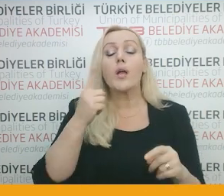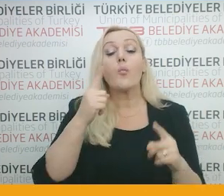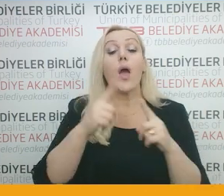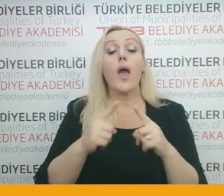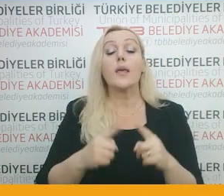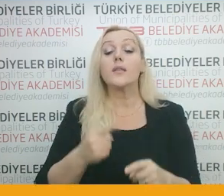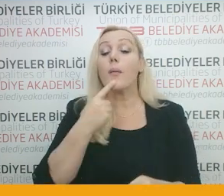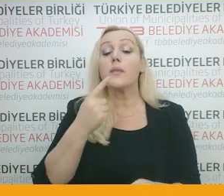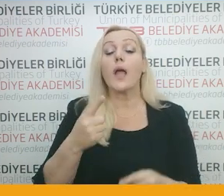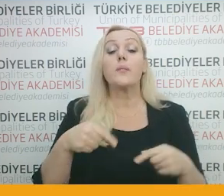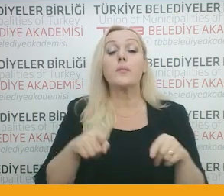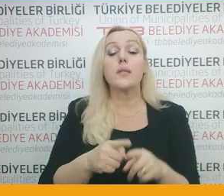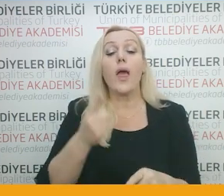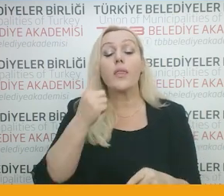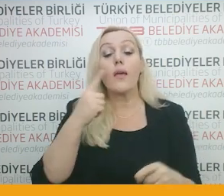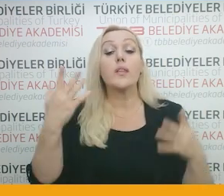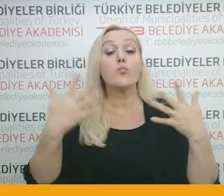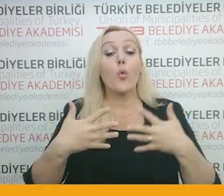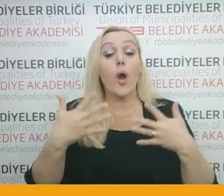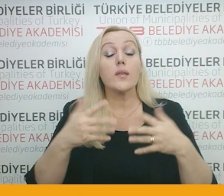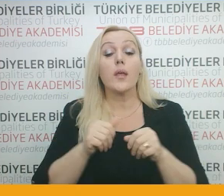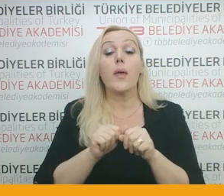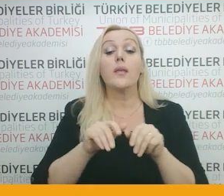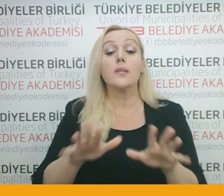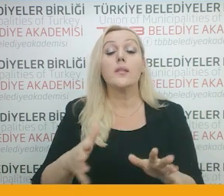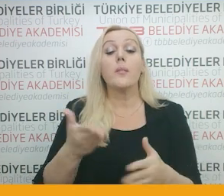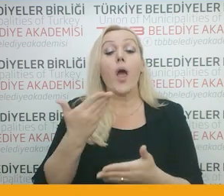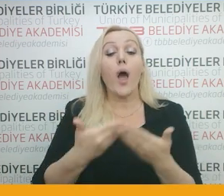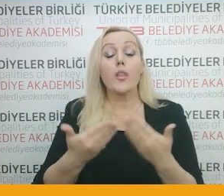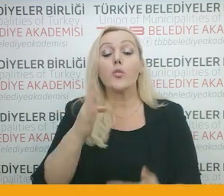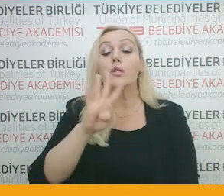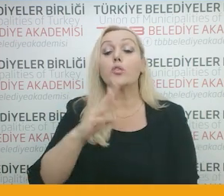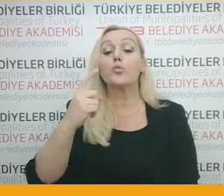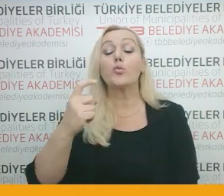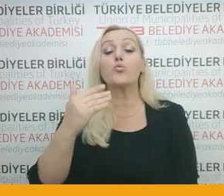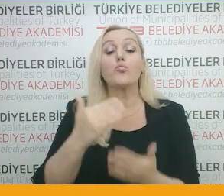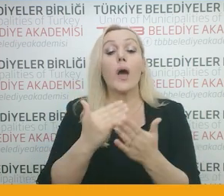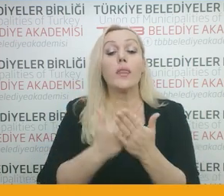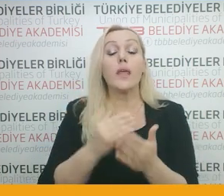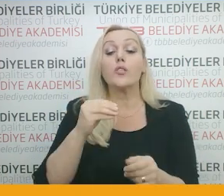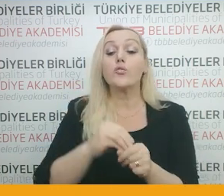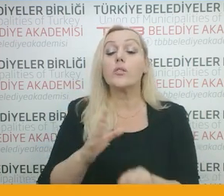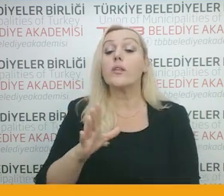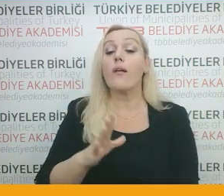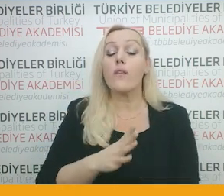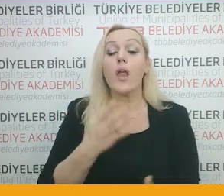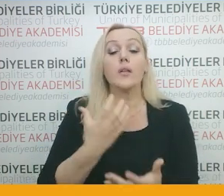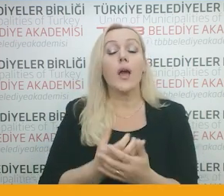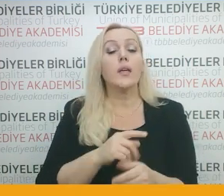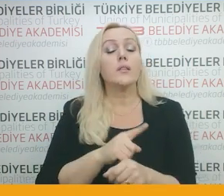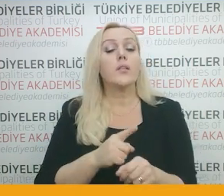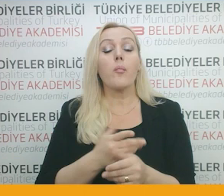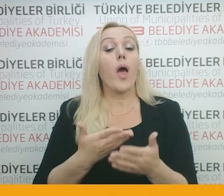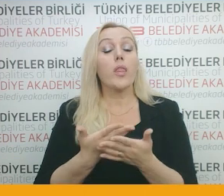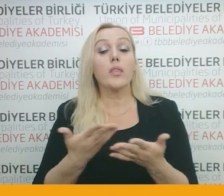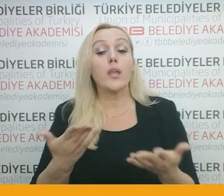bize devletin muhasebe sisteminden bahsediyor. Bunu da 49. maddede görüyoruz. Kayıt zamanı